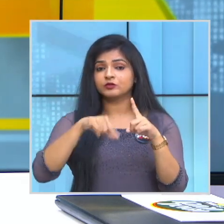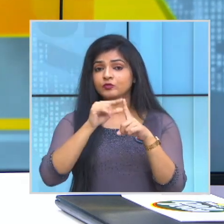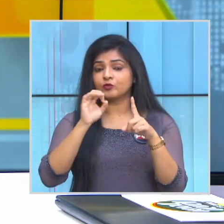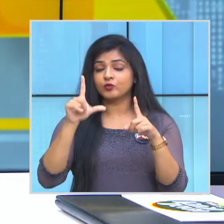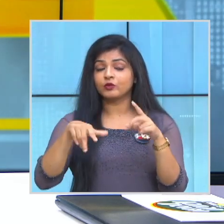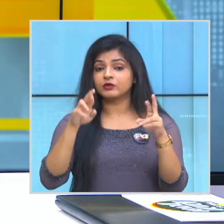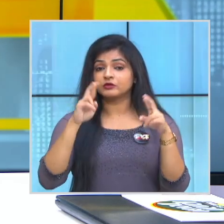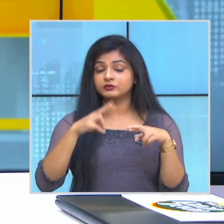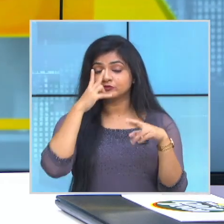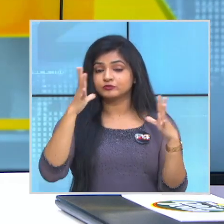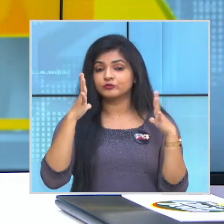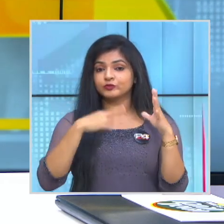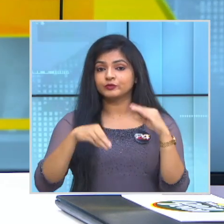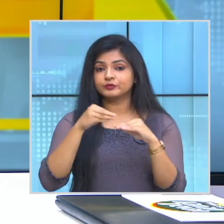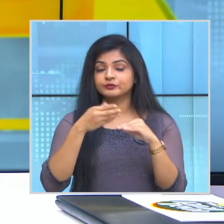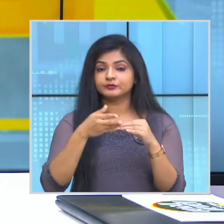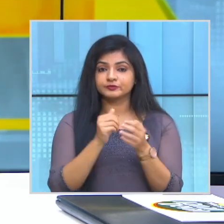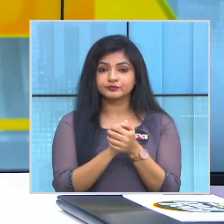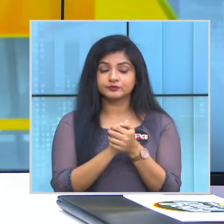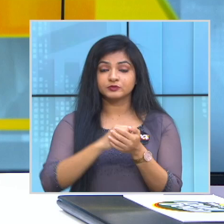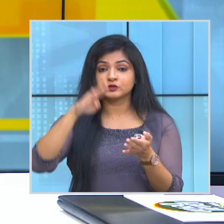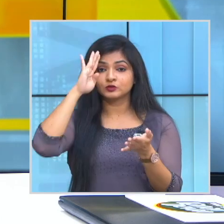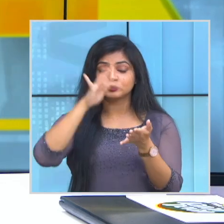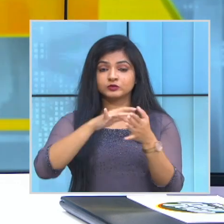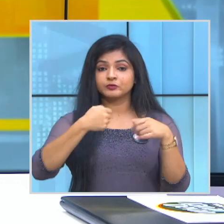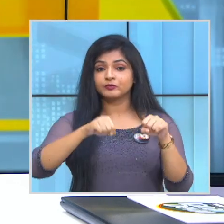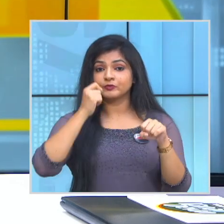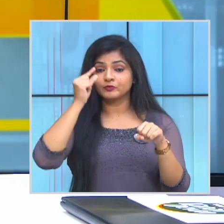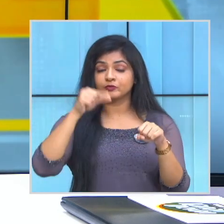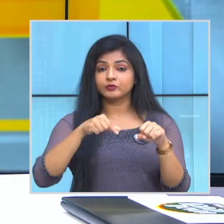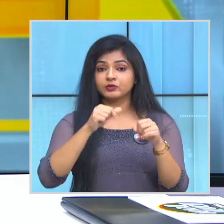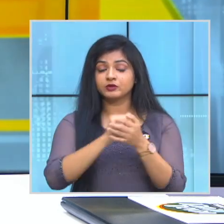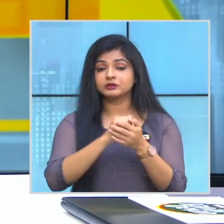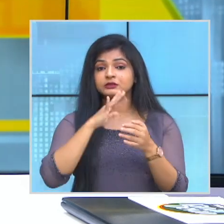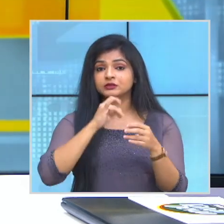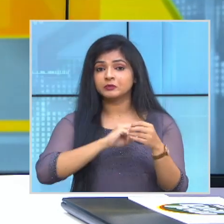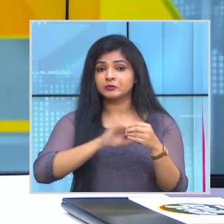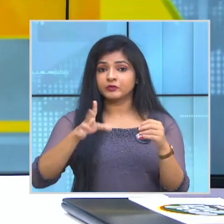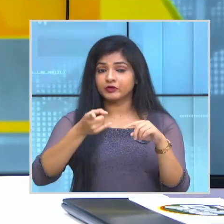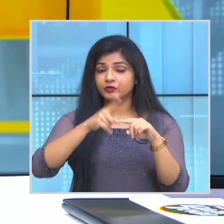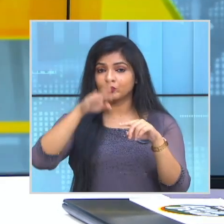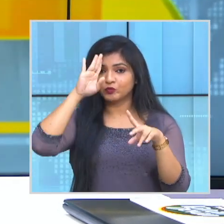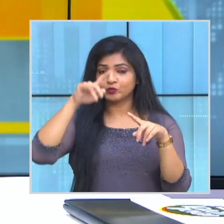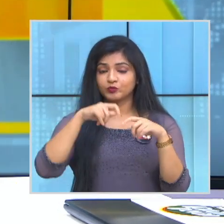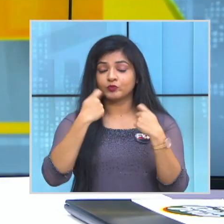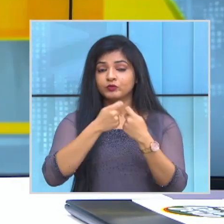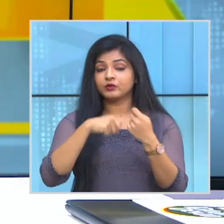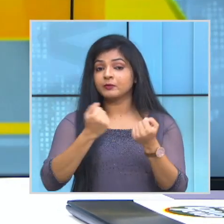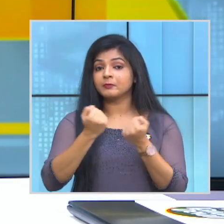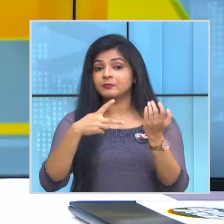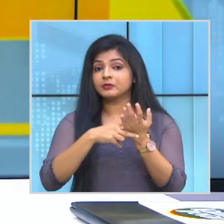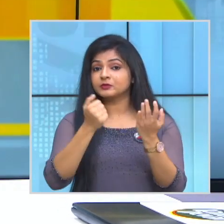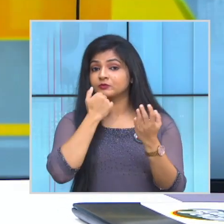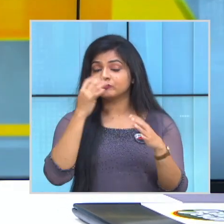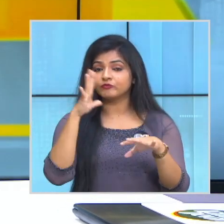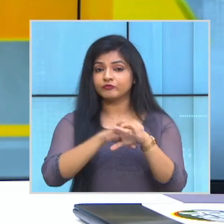കാര്യം ദേശീയ രാഷ്ട്രീയം ഉറ്റുനോക്കുകയാണ്. തൃശൂരിൽ ബൈക്ക് യാത്രക്കാരന്റെ ദേഹത്ത് ചെളിതെറിപ്പിച്ച ബസ് പോലീസ് കസ്റ്റഡിയിലെടുത്തു. ഇന്ന് രാവിലെ